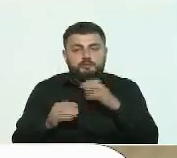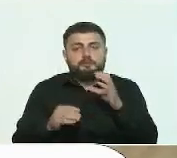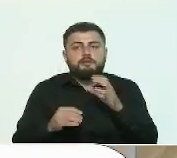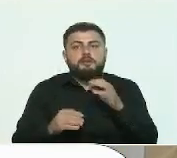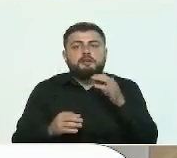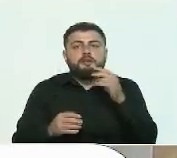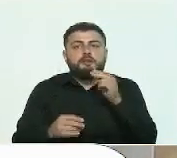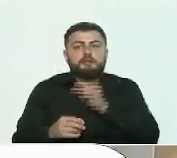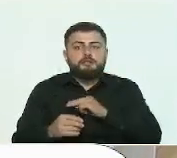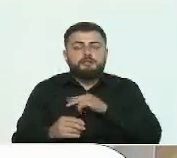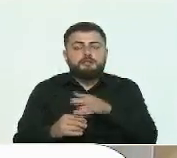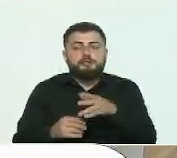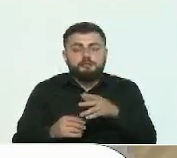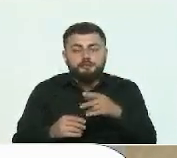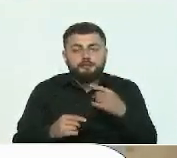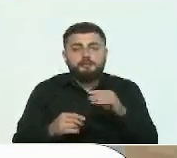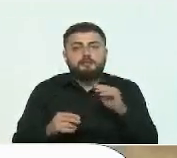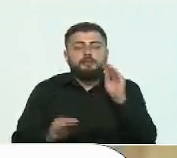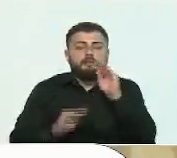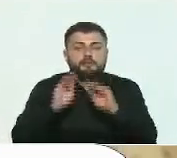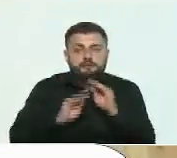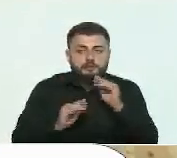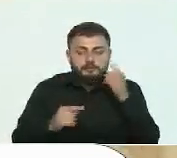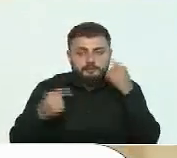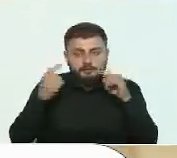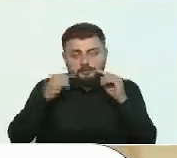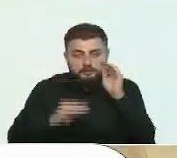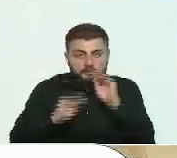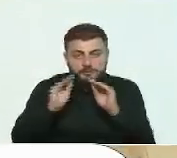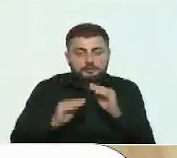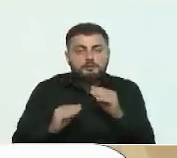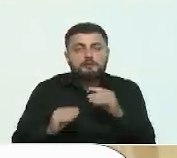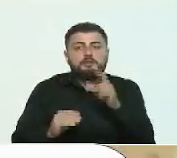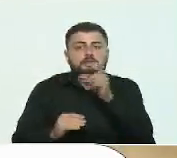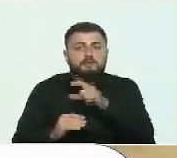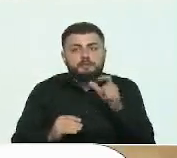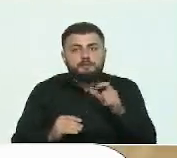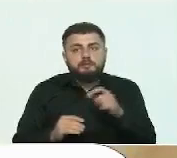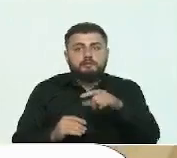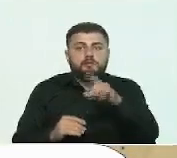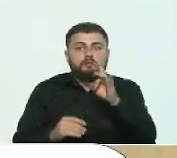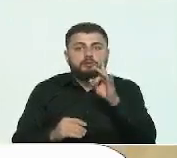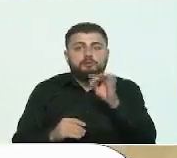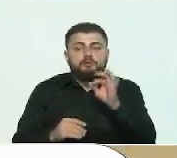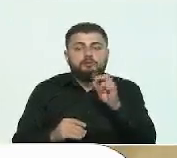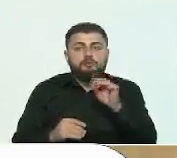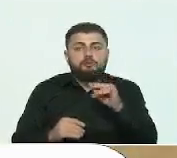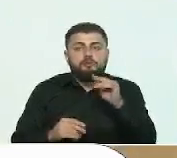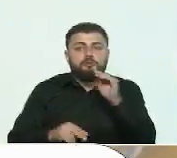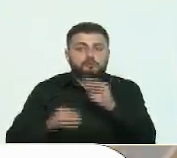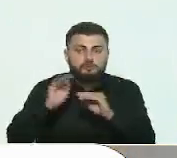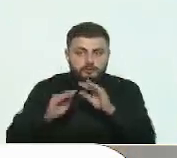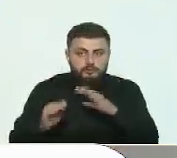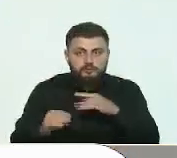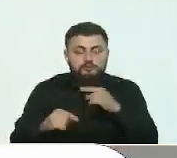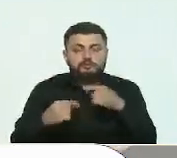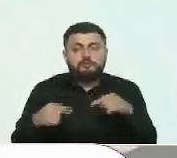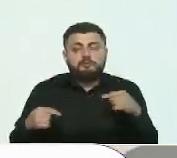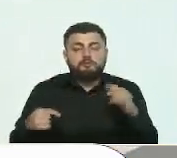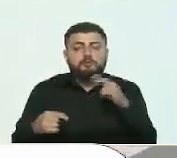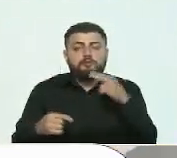otaqdır. Burada müəyyən dizaynerlər verilir və orada şagirdlər, müəyyən robotlar düzəldirlər, müəyyən, belə